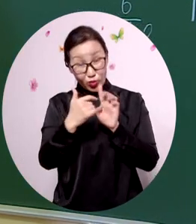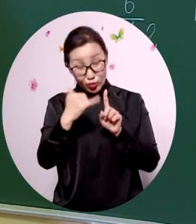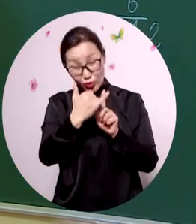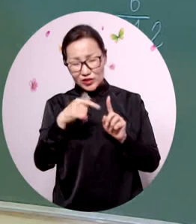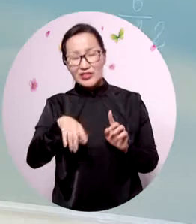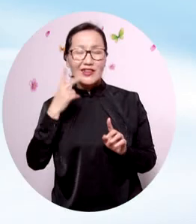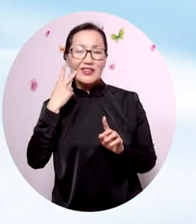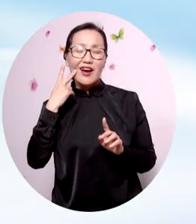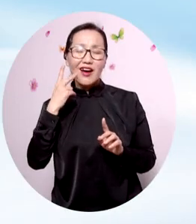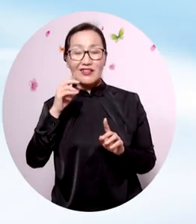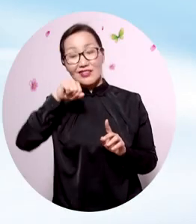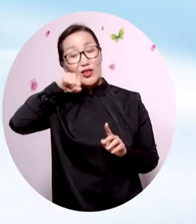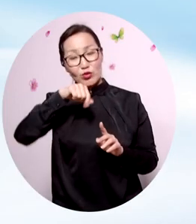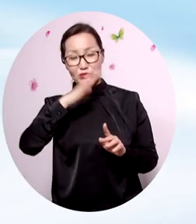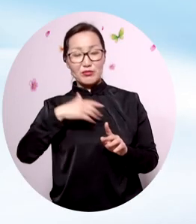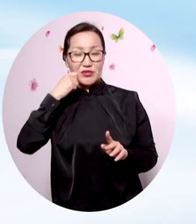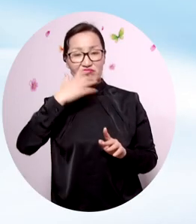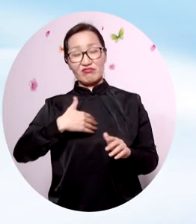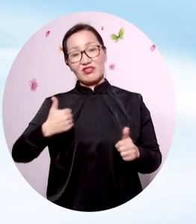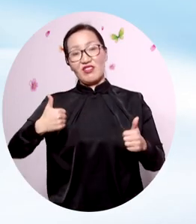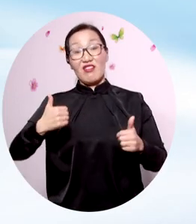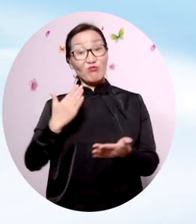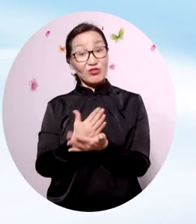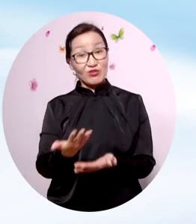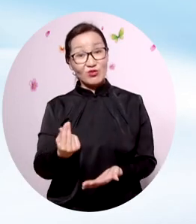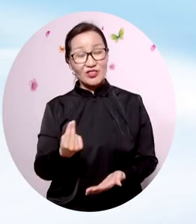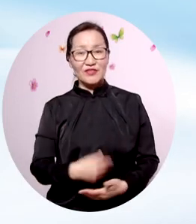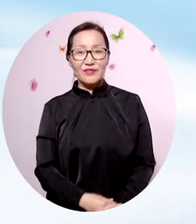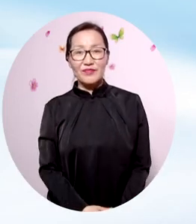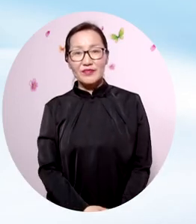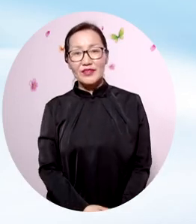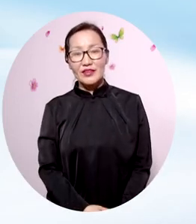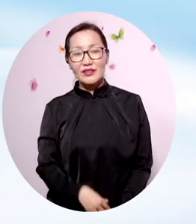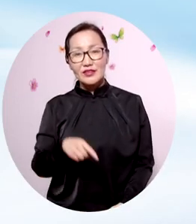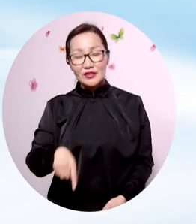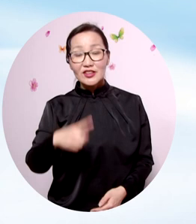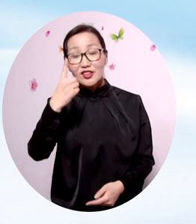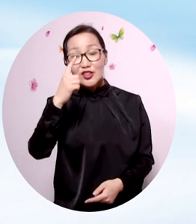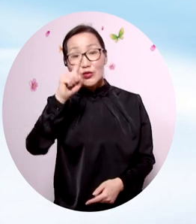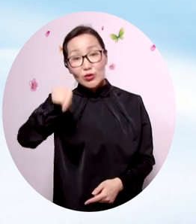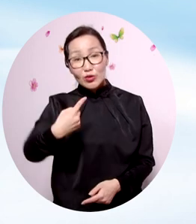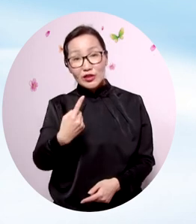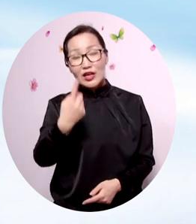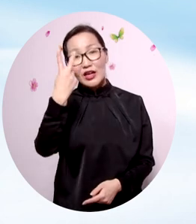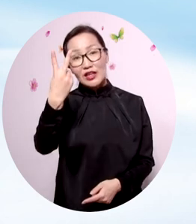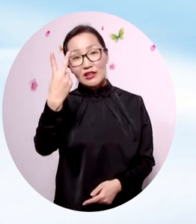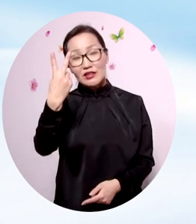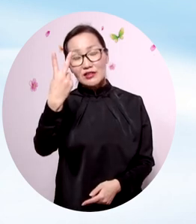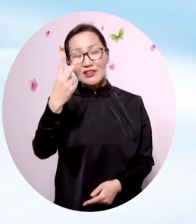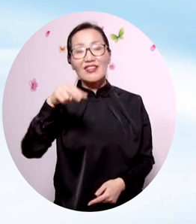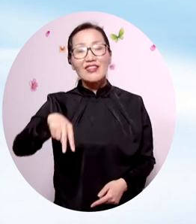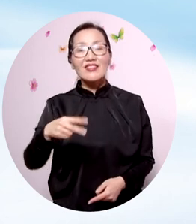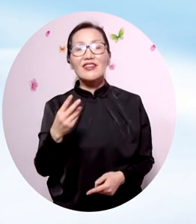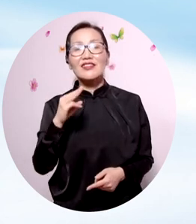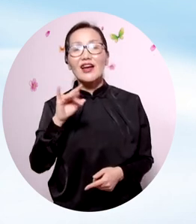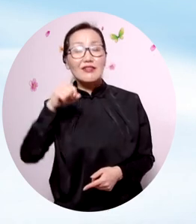маань эрүүл чирэг байдаг. За тэгвэл бодлого учраас хэдүүлээд давч чиглэл хий. За нийт 1 бүхэл 12